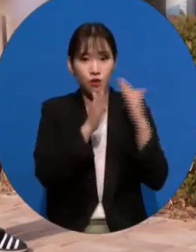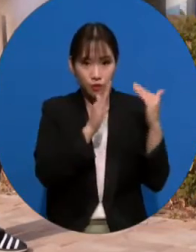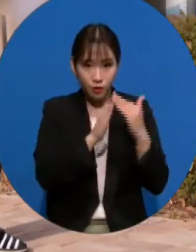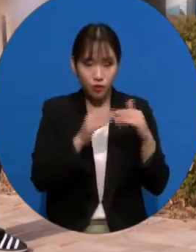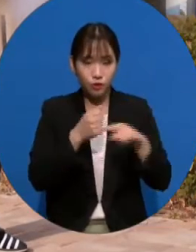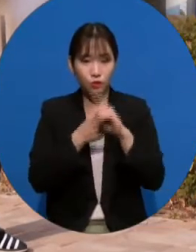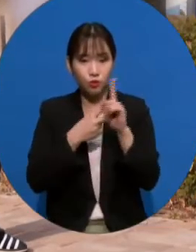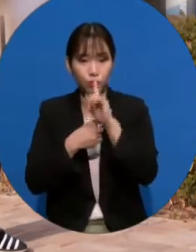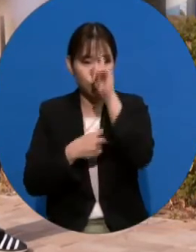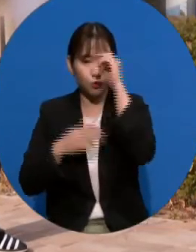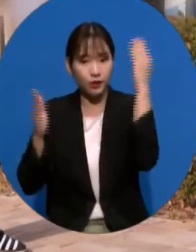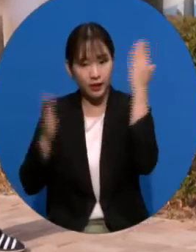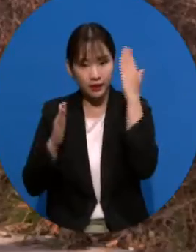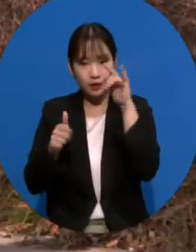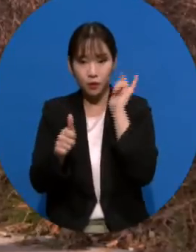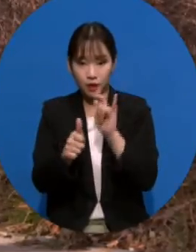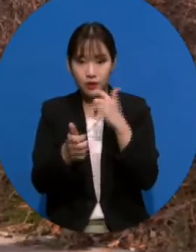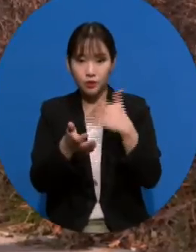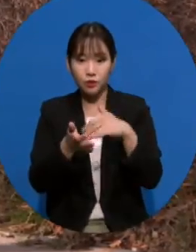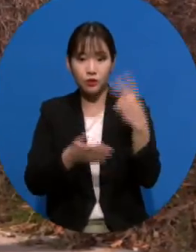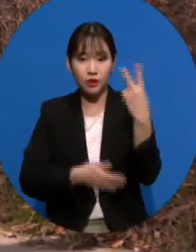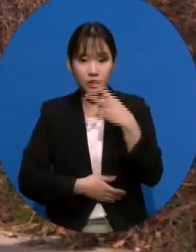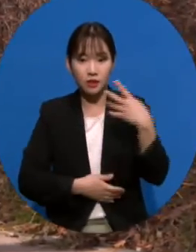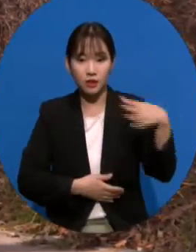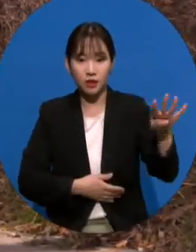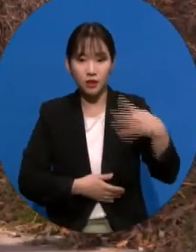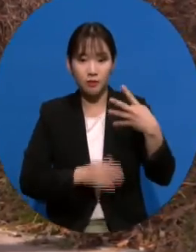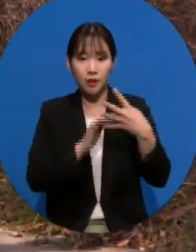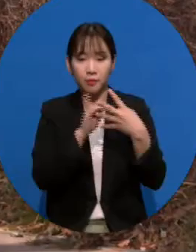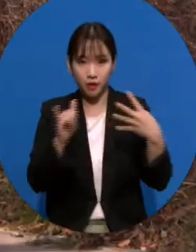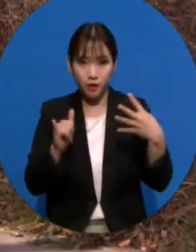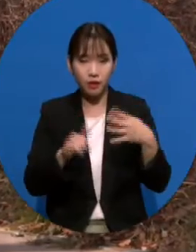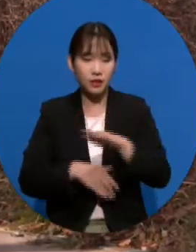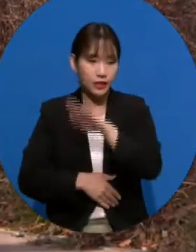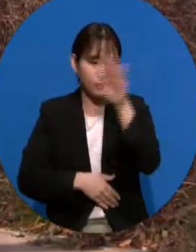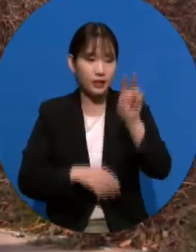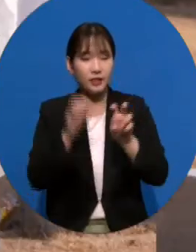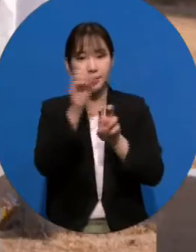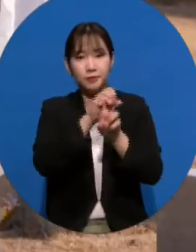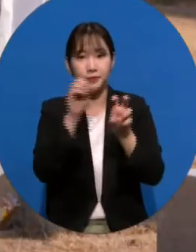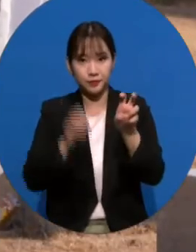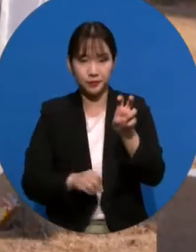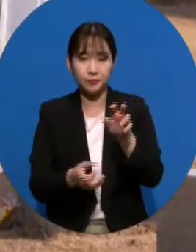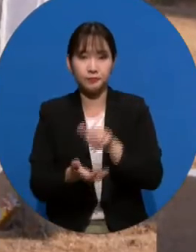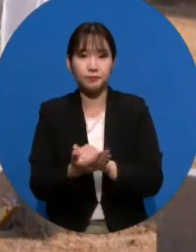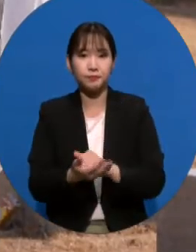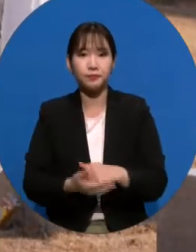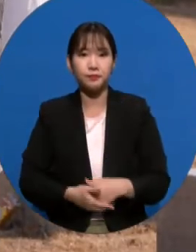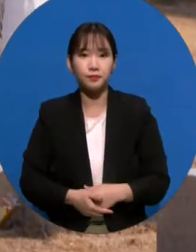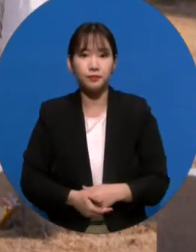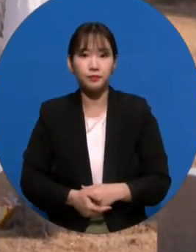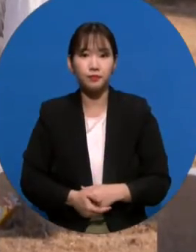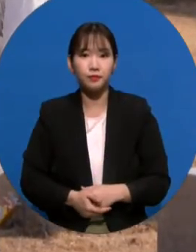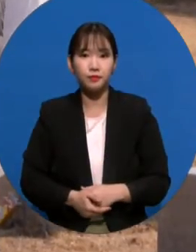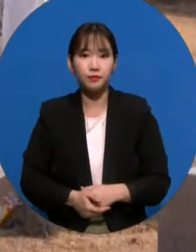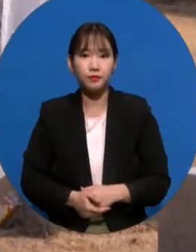초 중 고 학생 확진 자가 이전 400여 명으로 전체 20% 가량을 차지했습니다